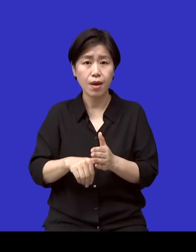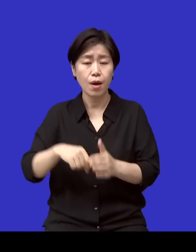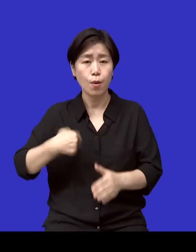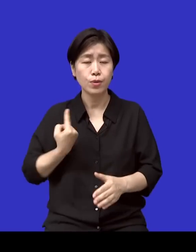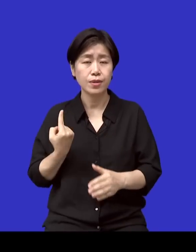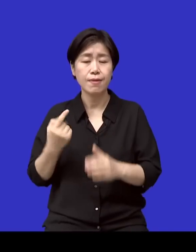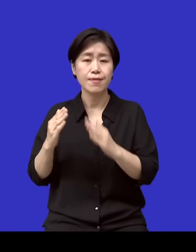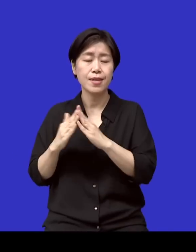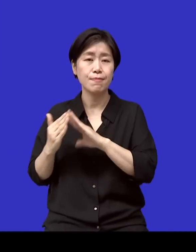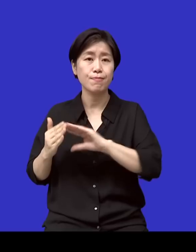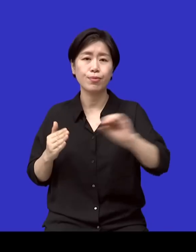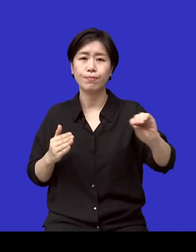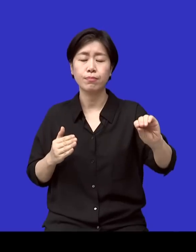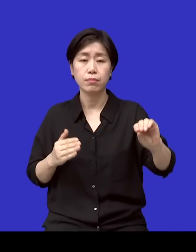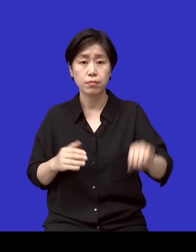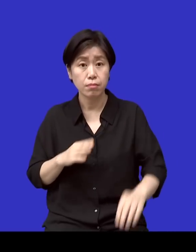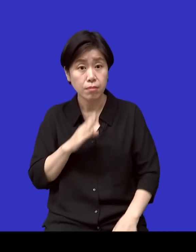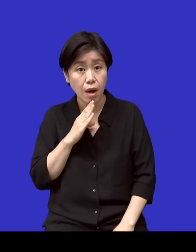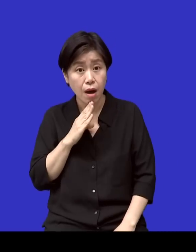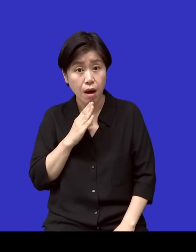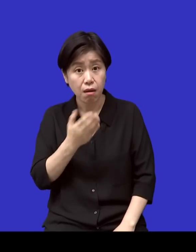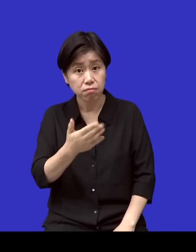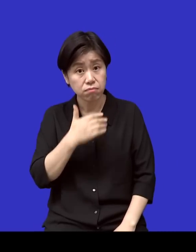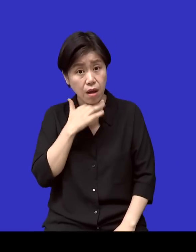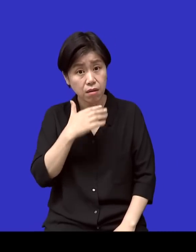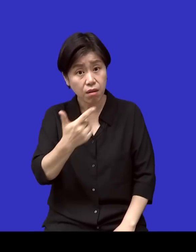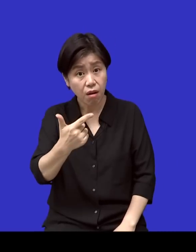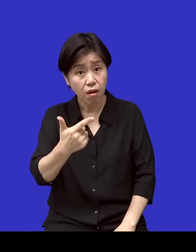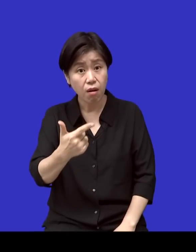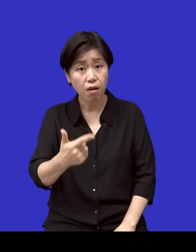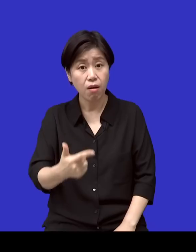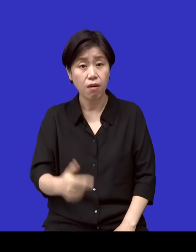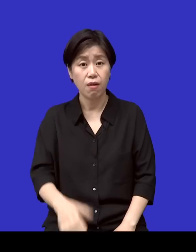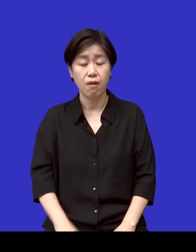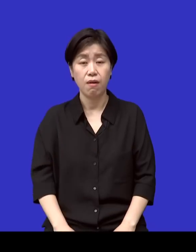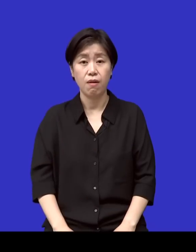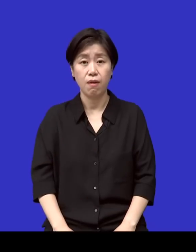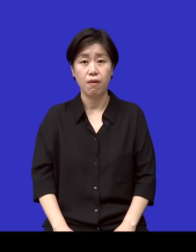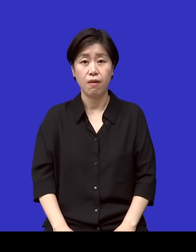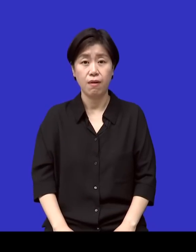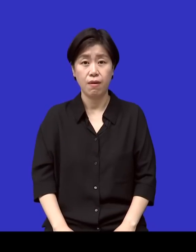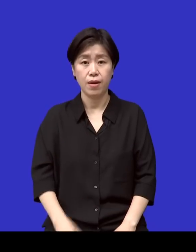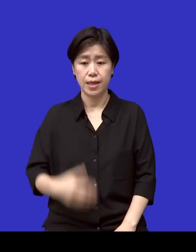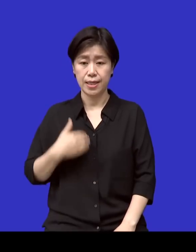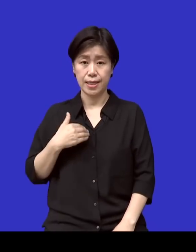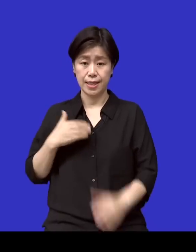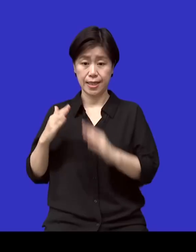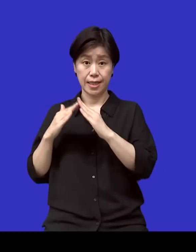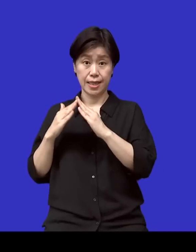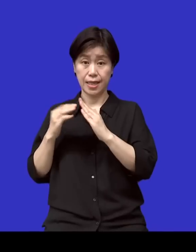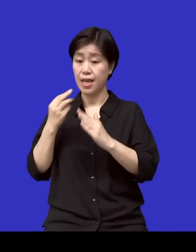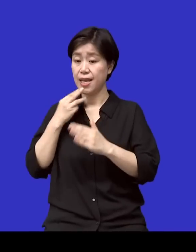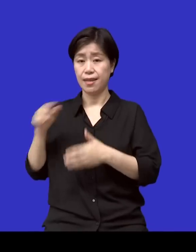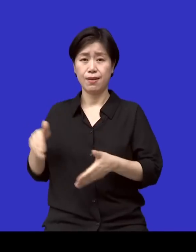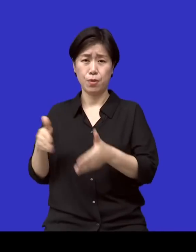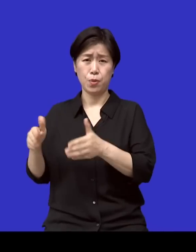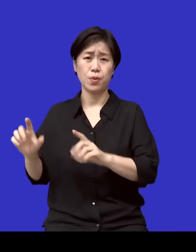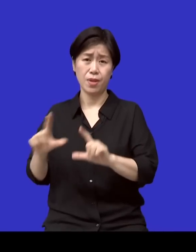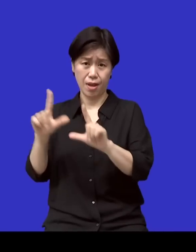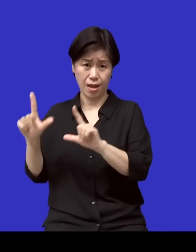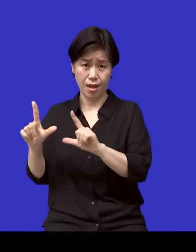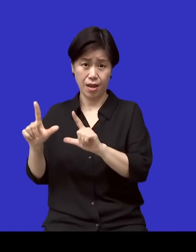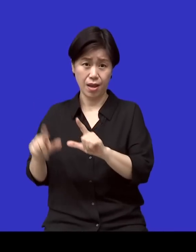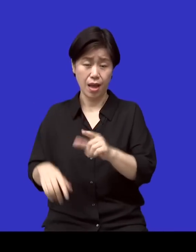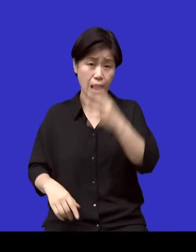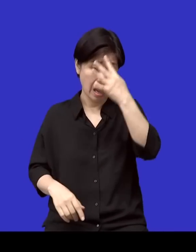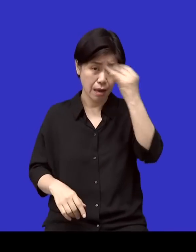나가서. 혼자 나갔어요? 네. 몇 살이? 네. 6살에? 가능해요? 저희가 지금도 경기도를 살고 있는데 네. 할머니가